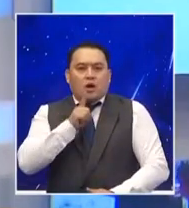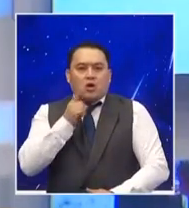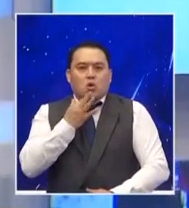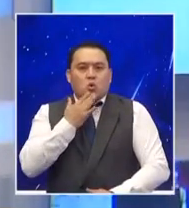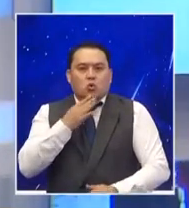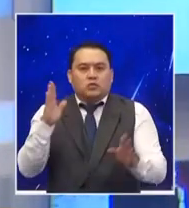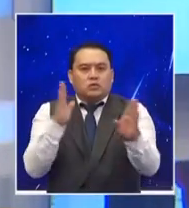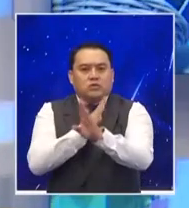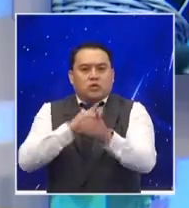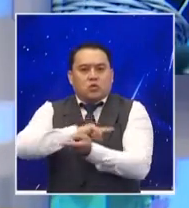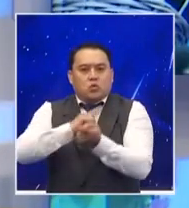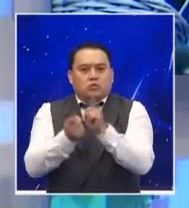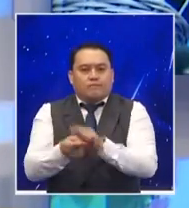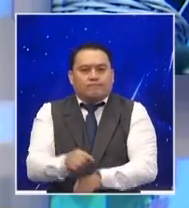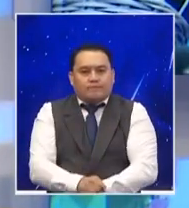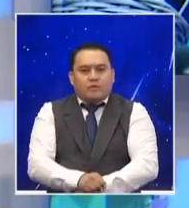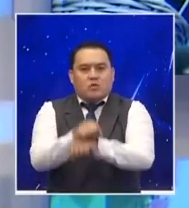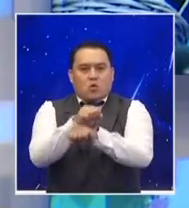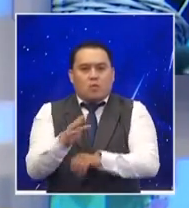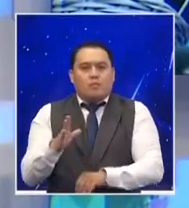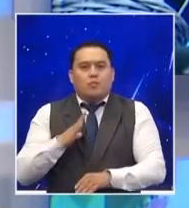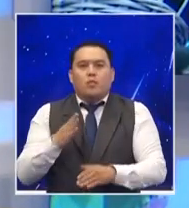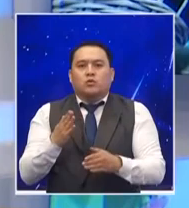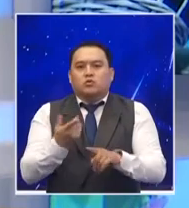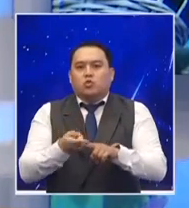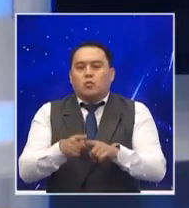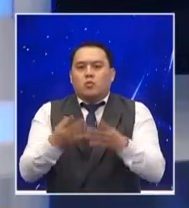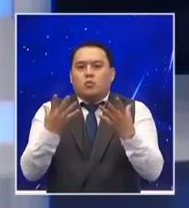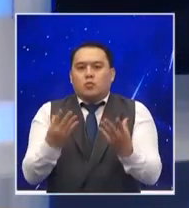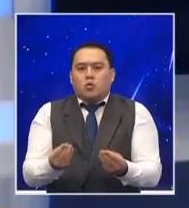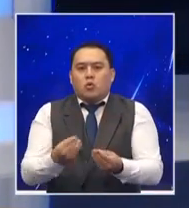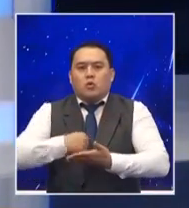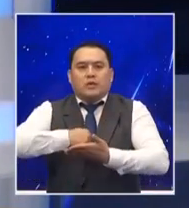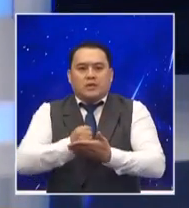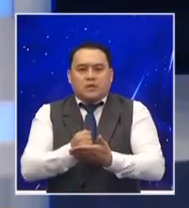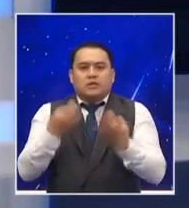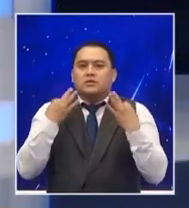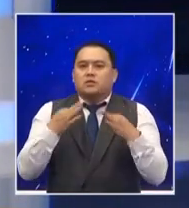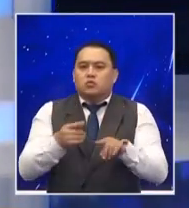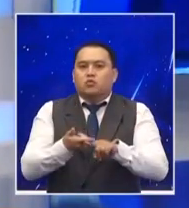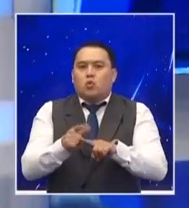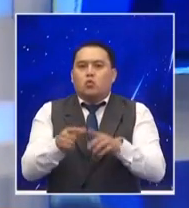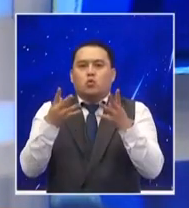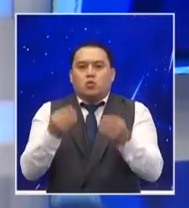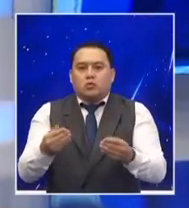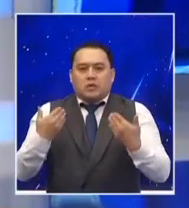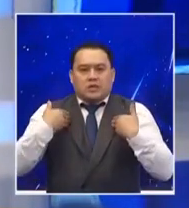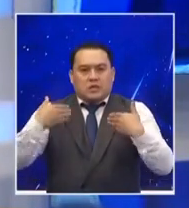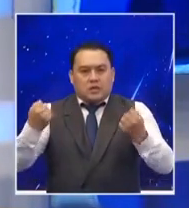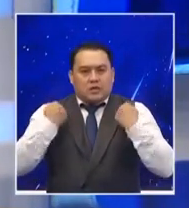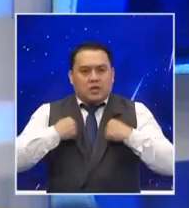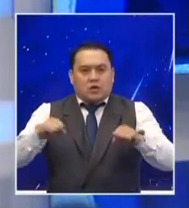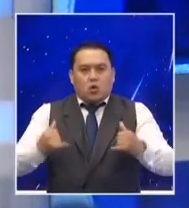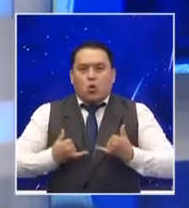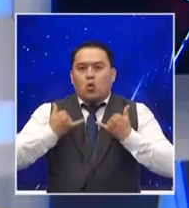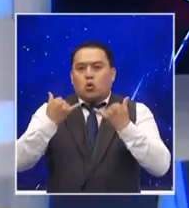тағдырында ұлы төңкеріс жасады. Нәтижесі бүгінгі күнмен белгілі еліміз егемен сол күнде ерлік көрсеткендерге